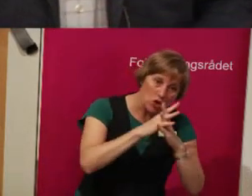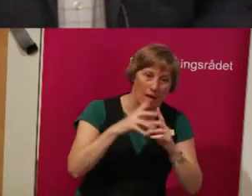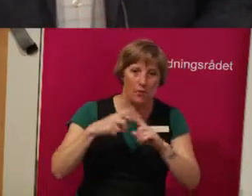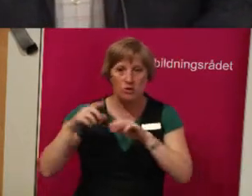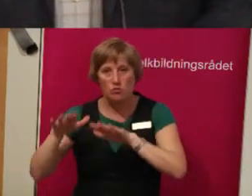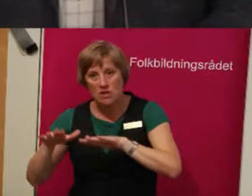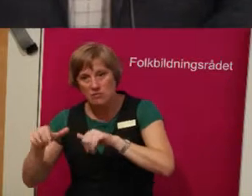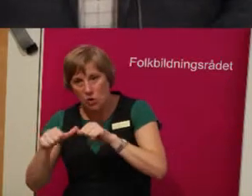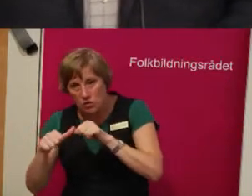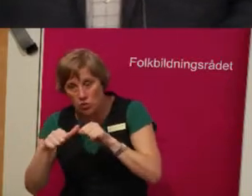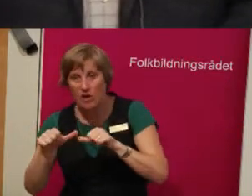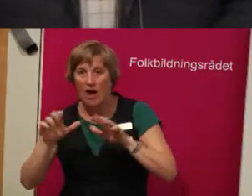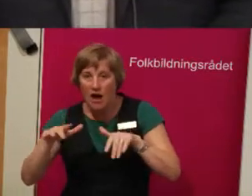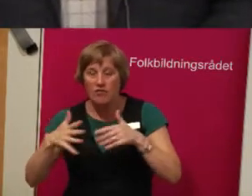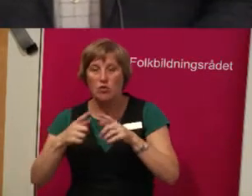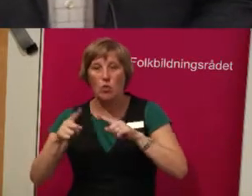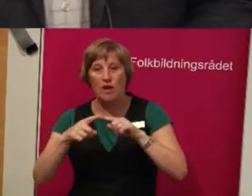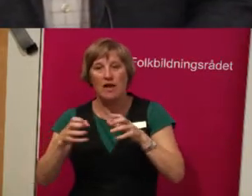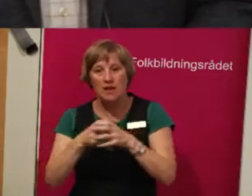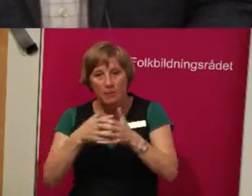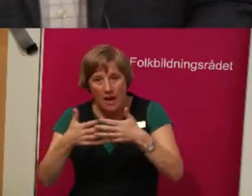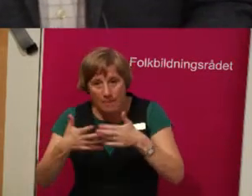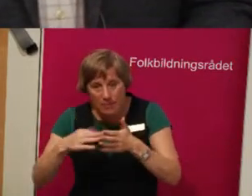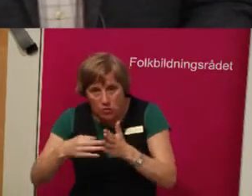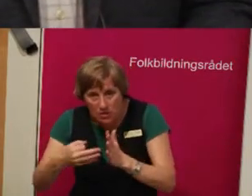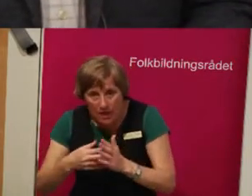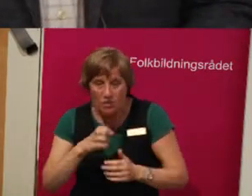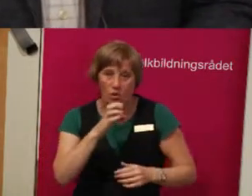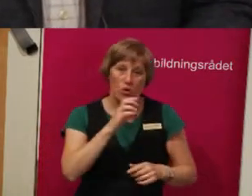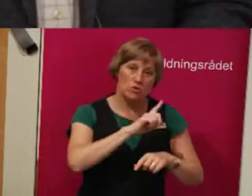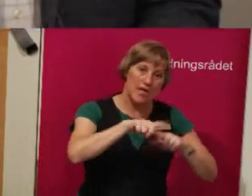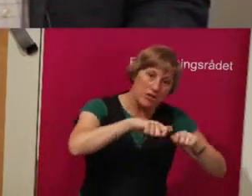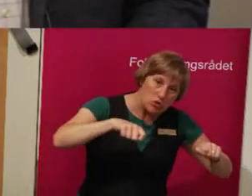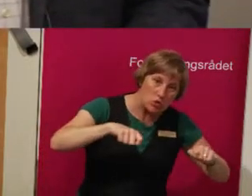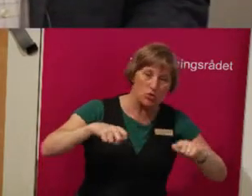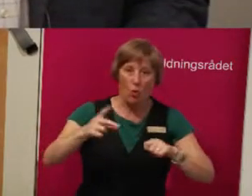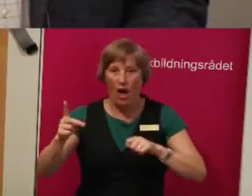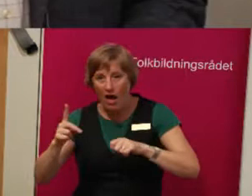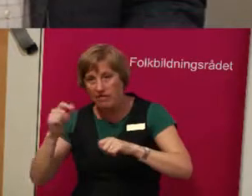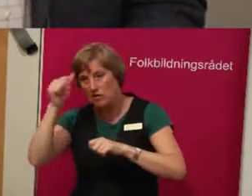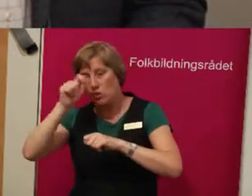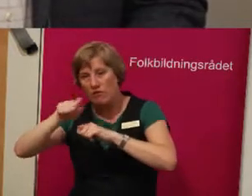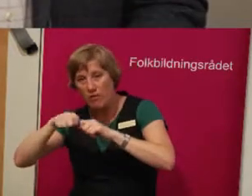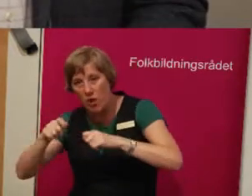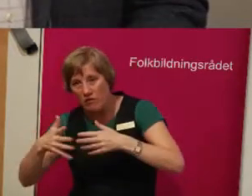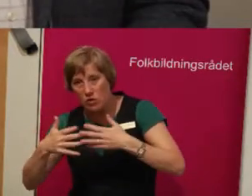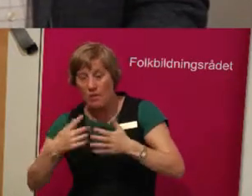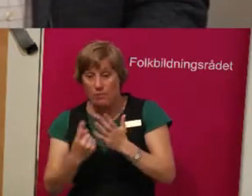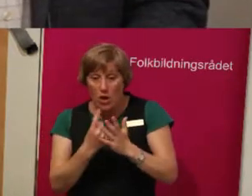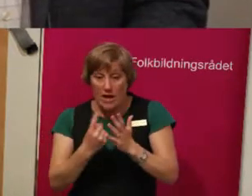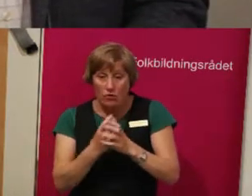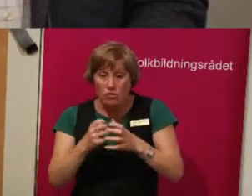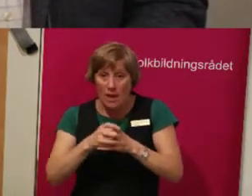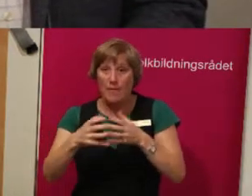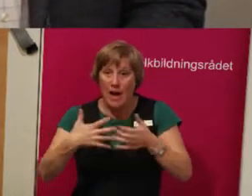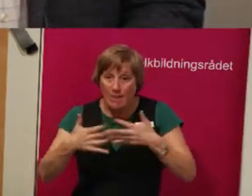saker tillsammans, ofta i samarbete mellan Bilda och Ibn Rushd eller Sensus och Ibn Rushd. Det är liksom möjligheten att i samarbete